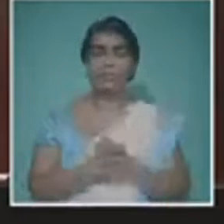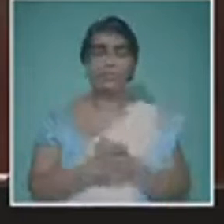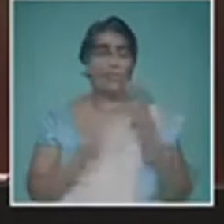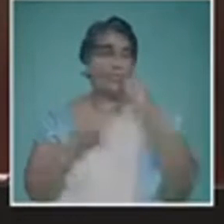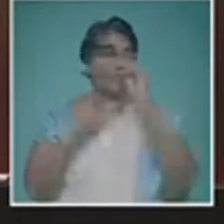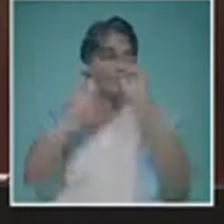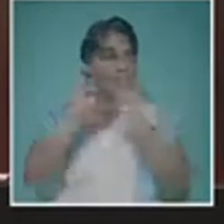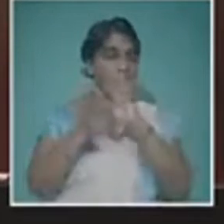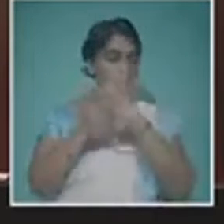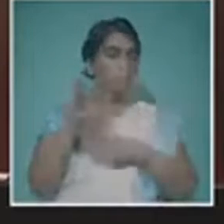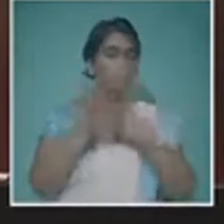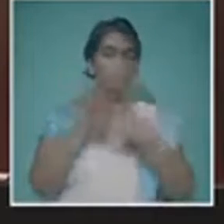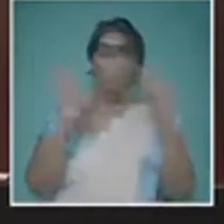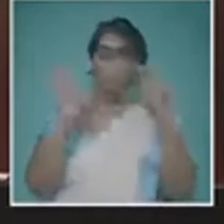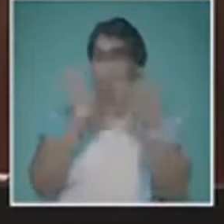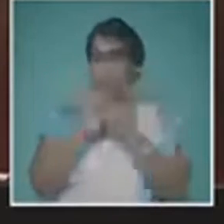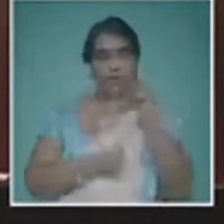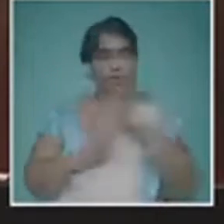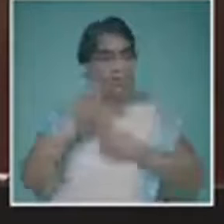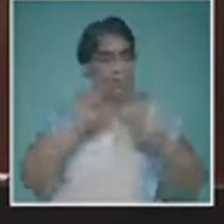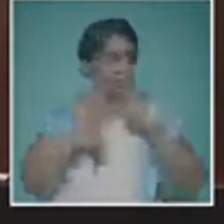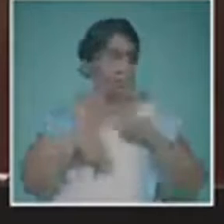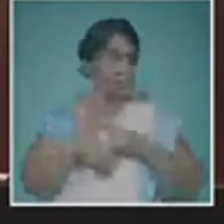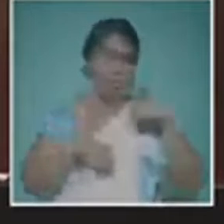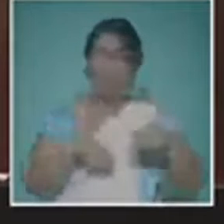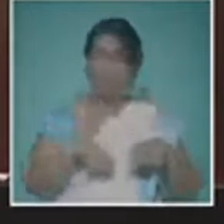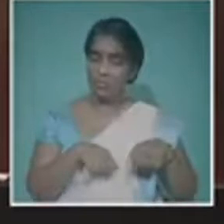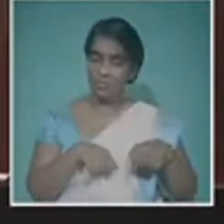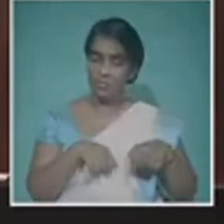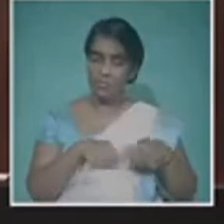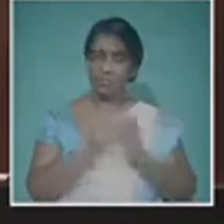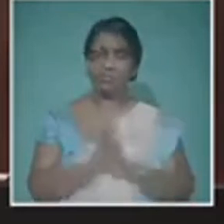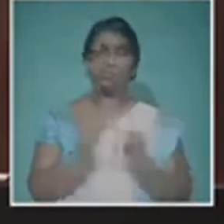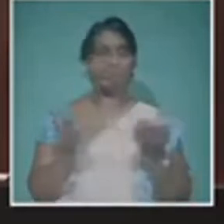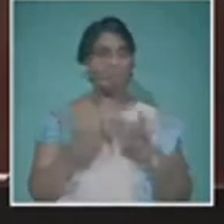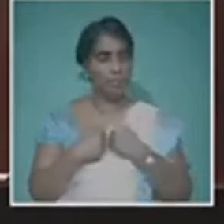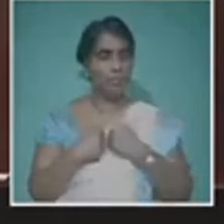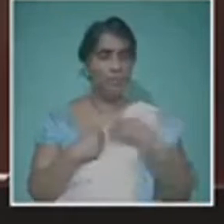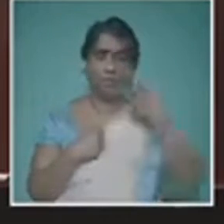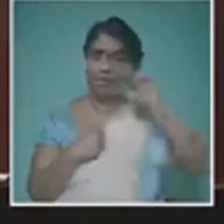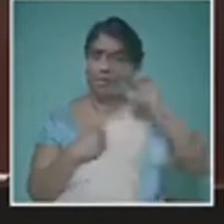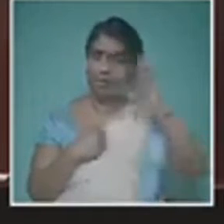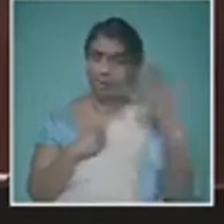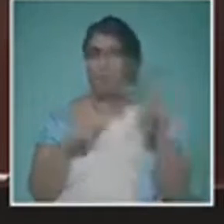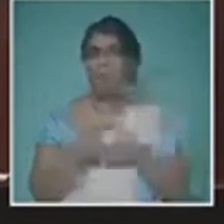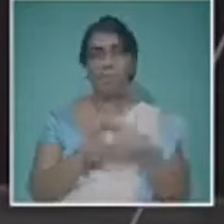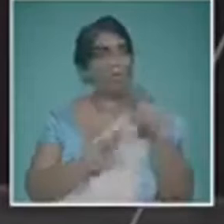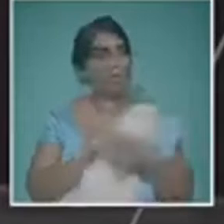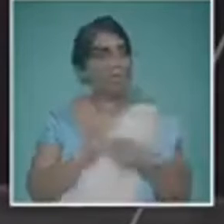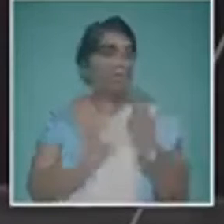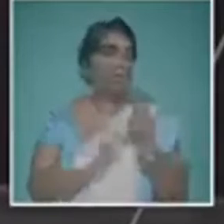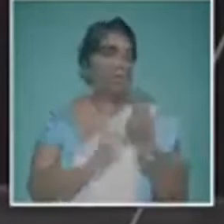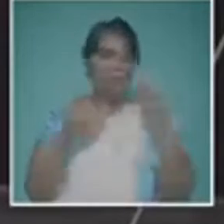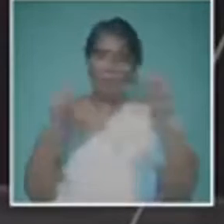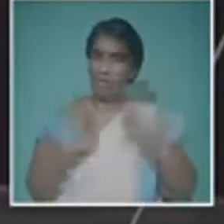ஆவே அஸ்தமேன் தோப்பில் மத்து சாக்காச்சா கரணம் முகத்து உங்கள் அது அப்பி கௌருவாக பலாபுரத்து நேத்து விதிகிறம் இரட்டே ஆர்த்திக்கே